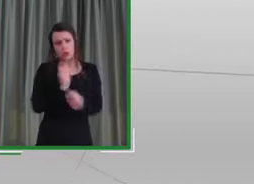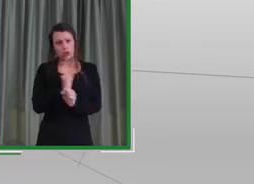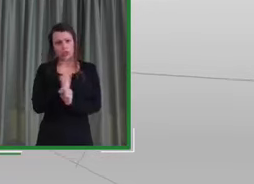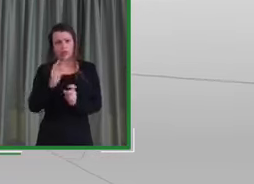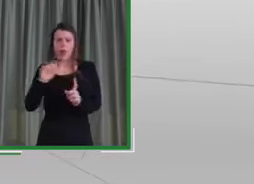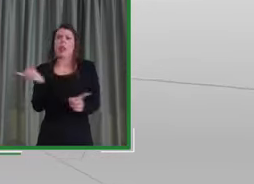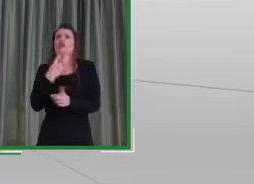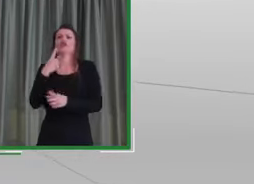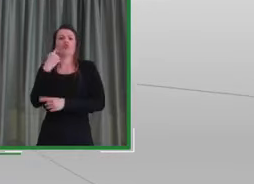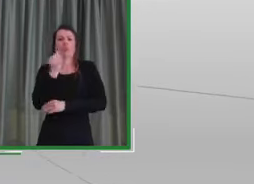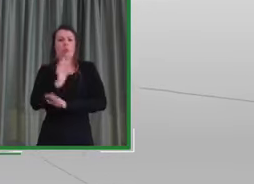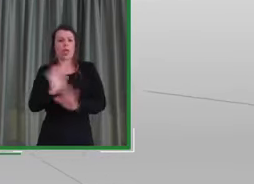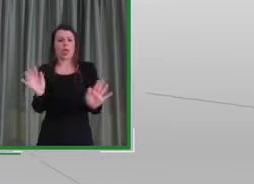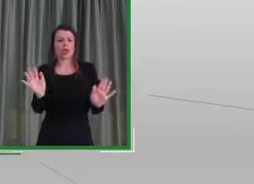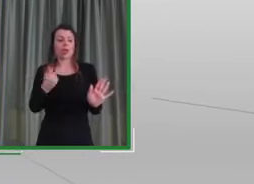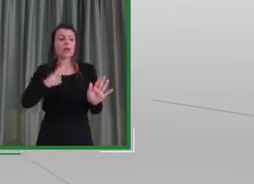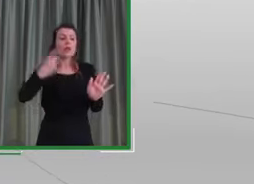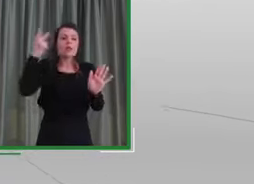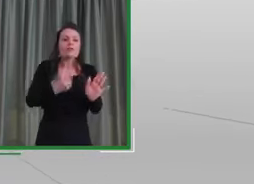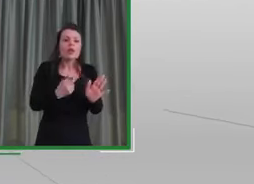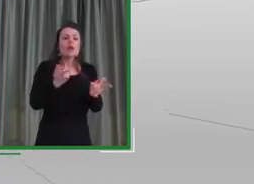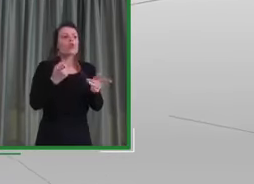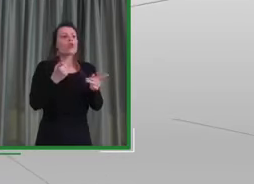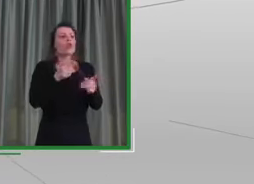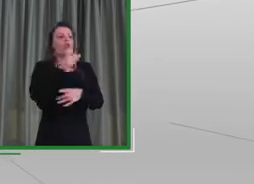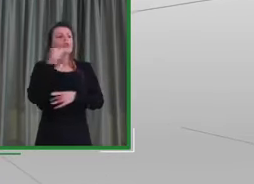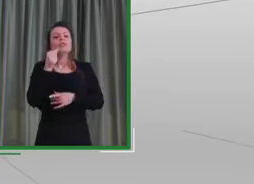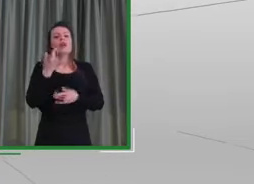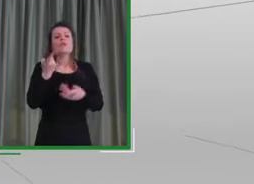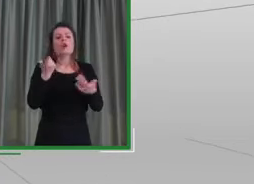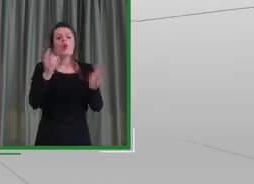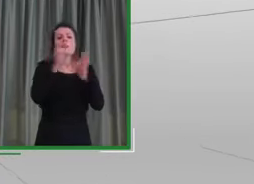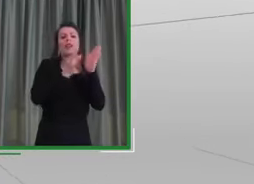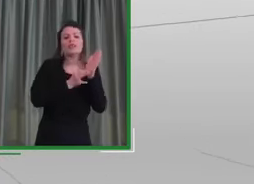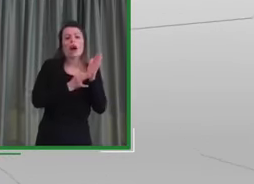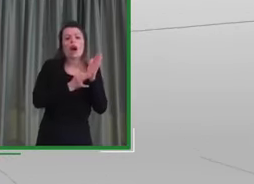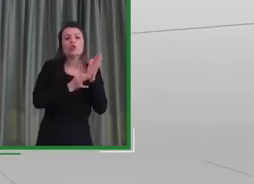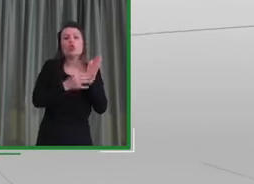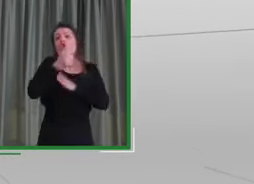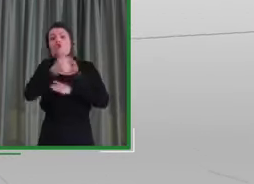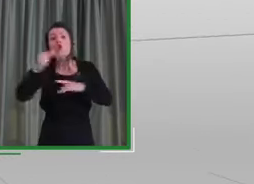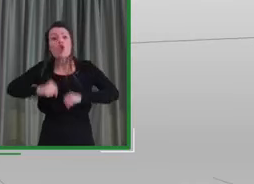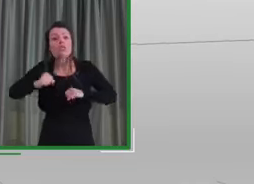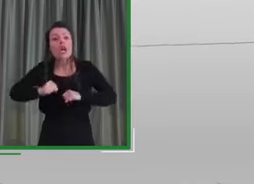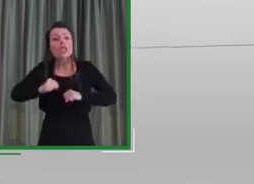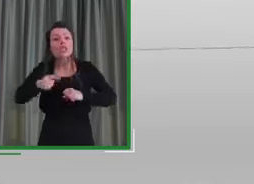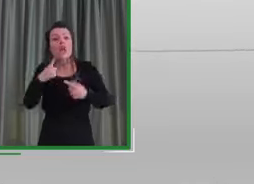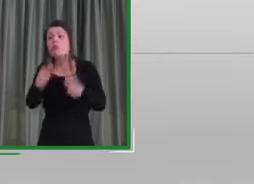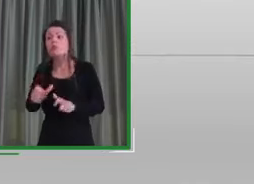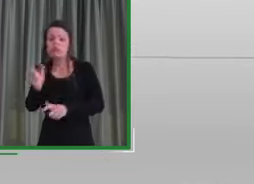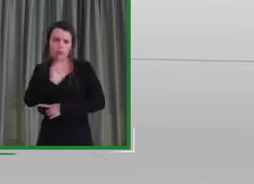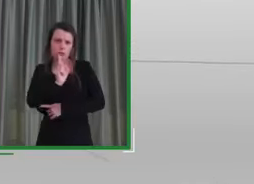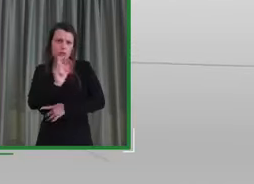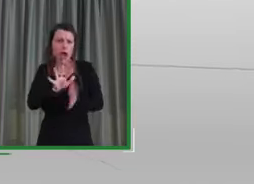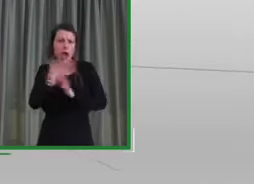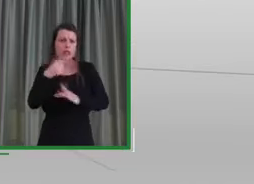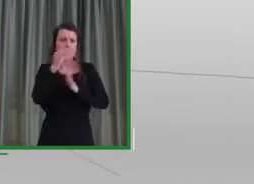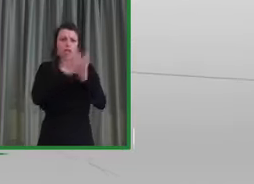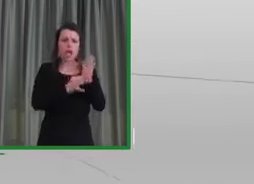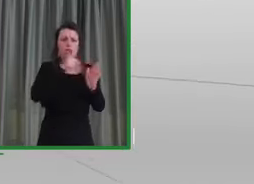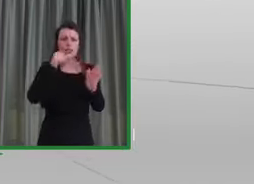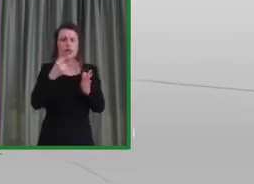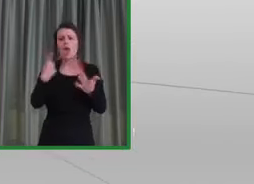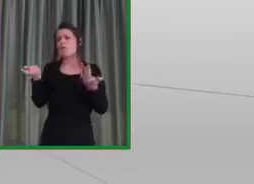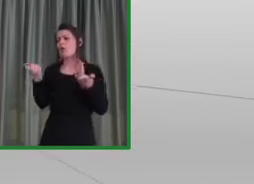strettamente sanitario ai nostri virologi alla nostra centrale operativa e perché no anche poi al governo